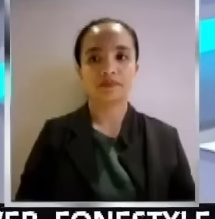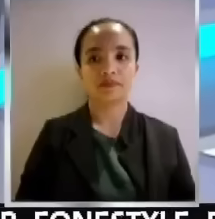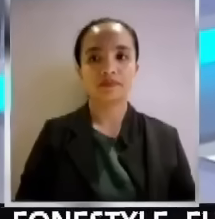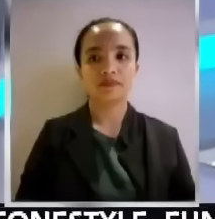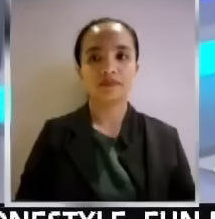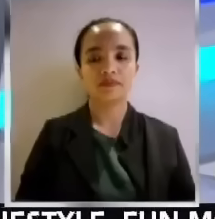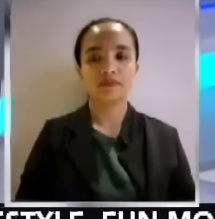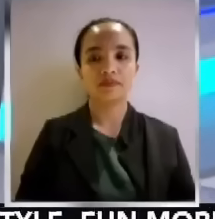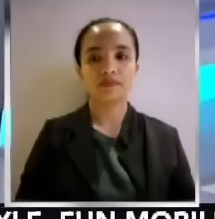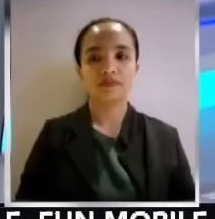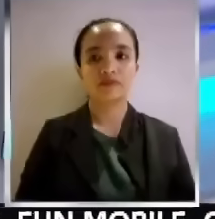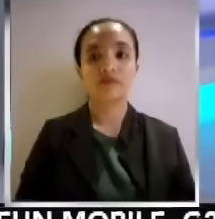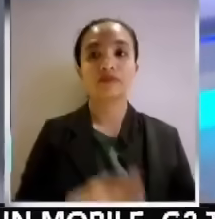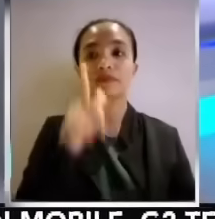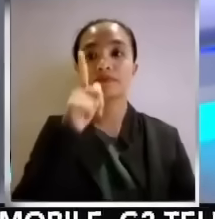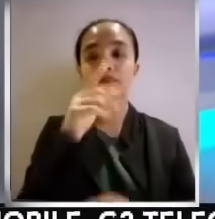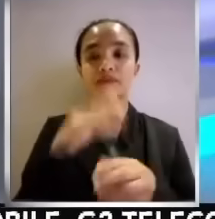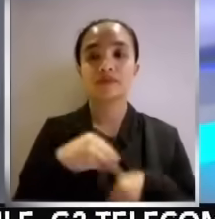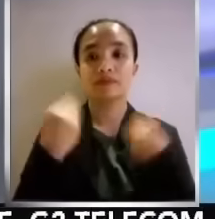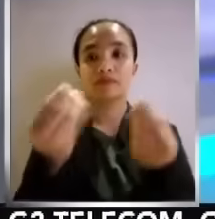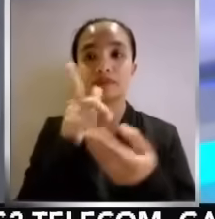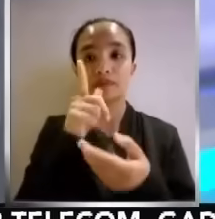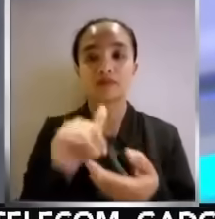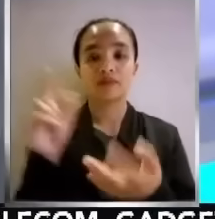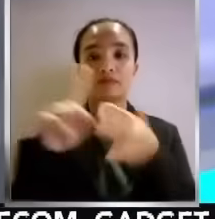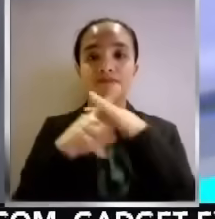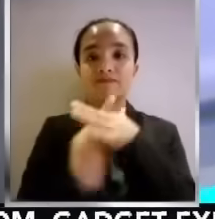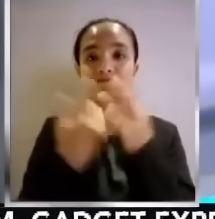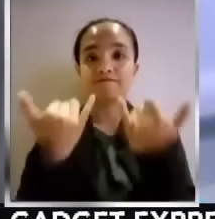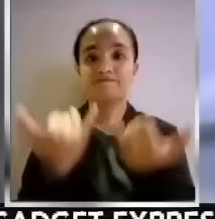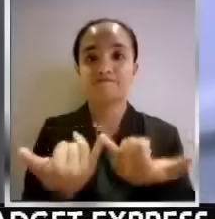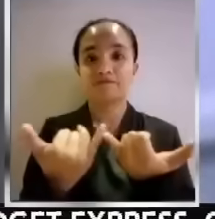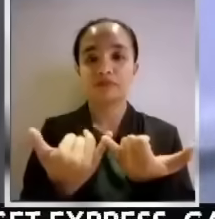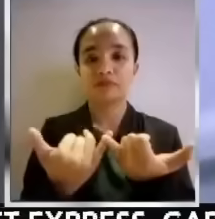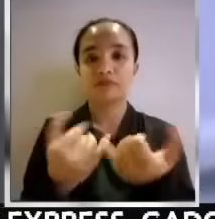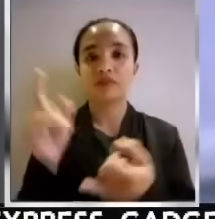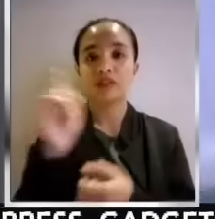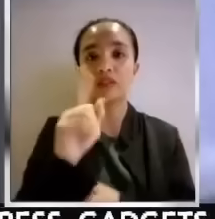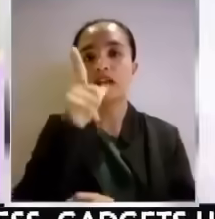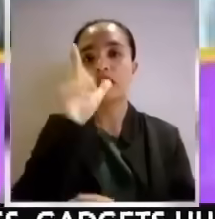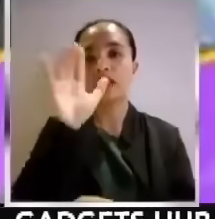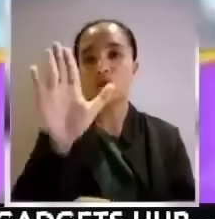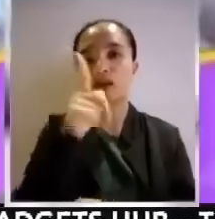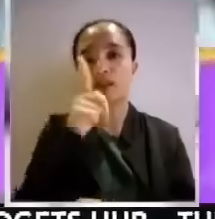Nagbigay swerte at saya ang pilot episode ngayong araw ng It's Your Lucky Day.